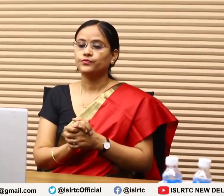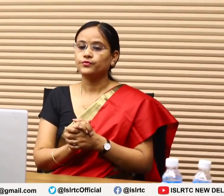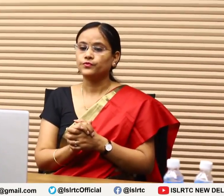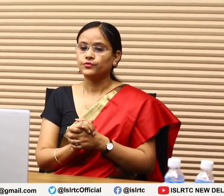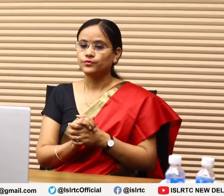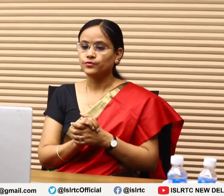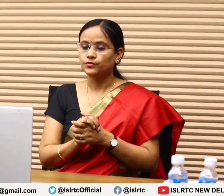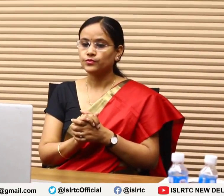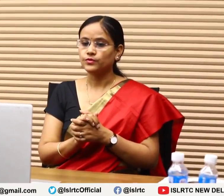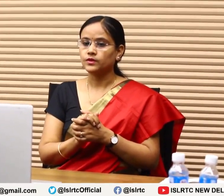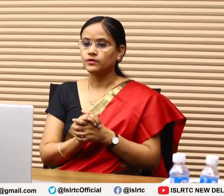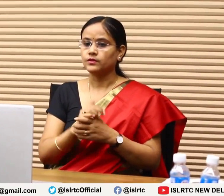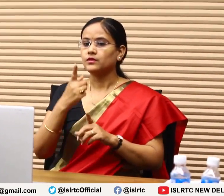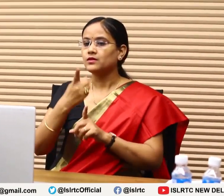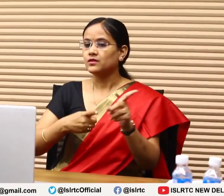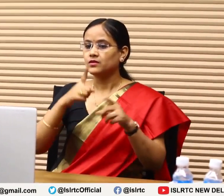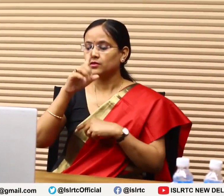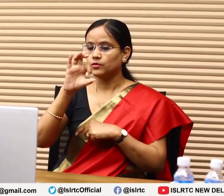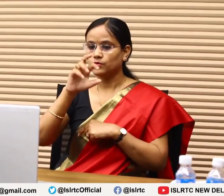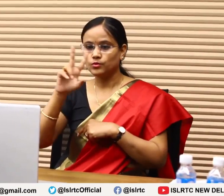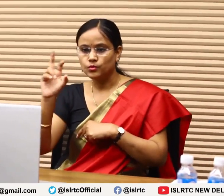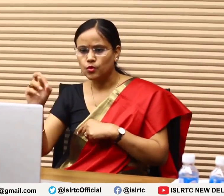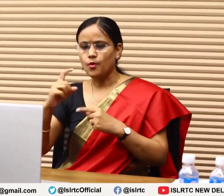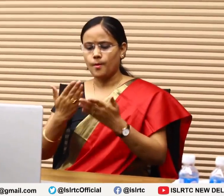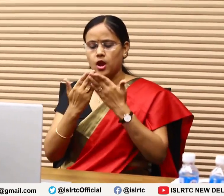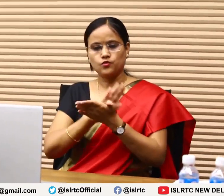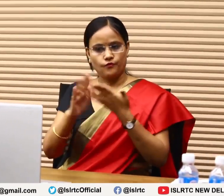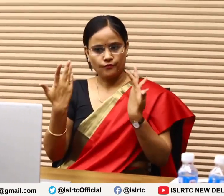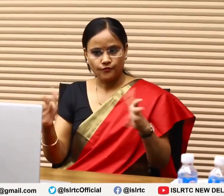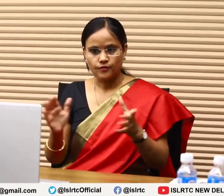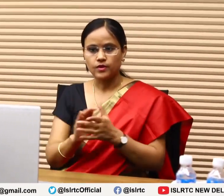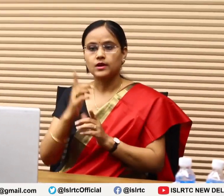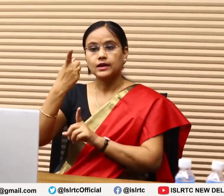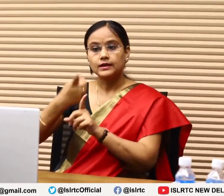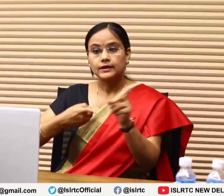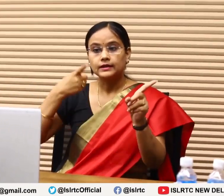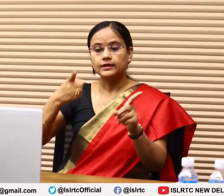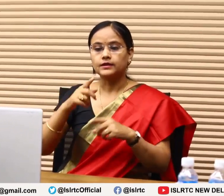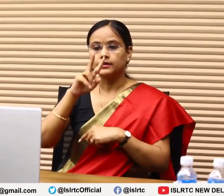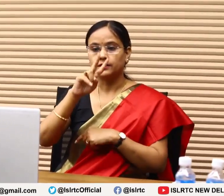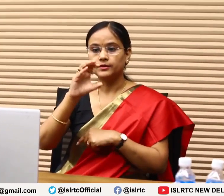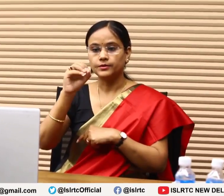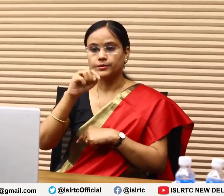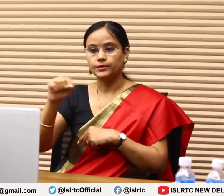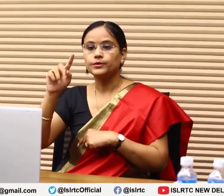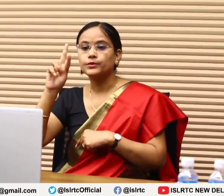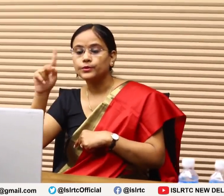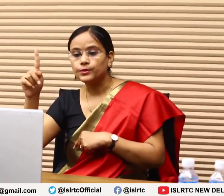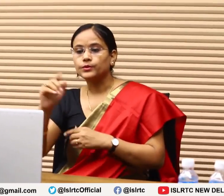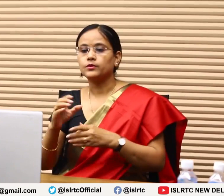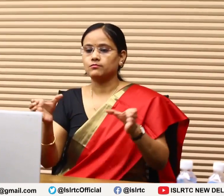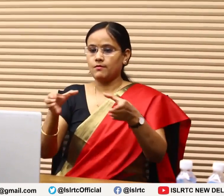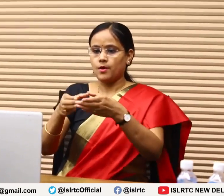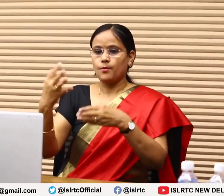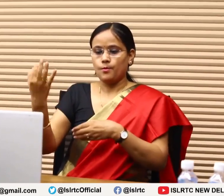शैक्षणिक सत्र 2019 से 21 के बैच का प्रशिक्षण पूर्ण हो चुका है। शैक्षणिक सत्र 2020 में 20